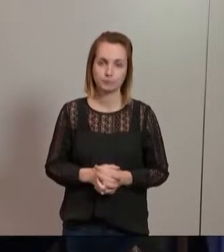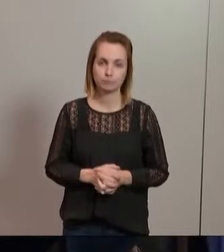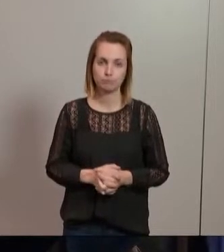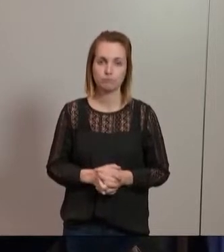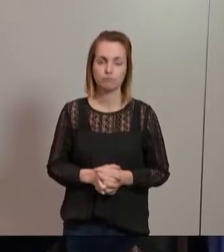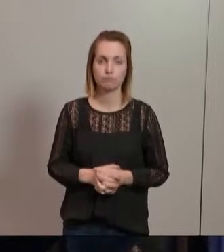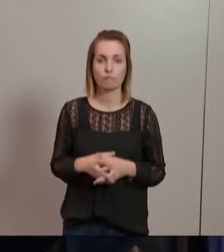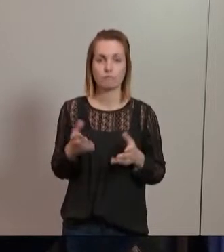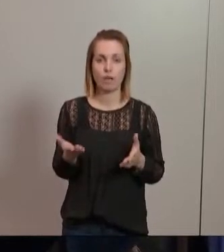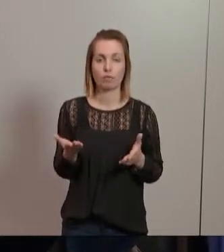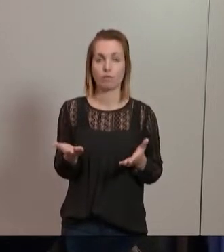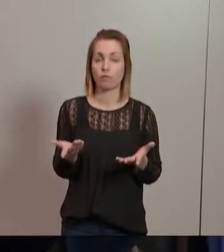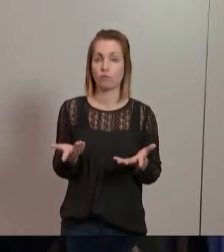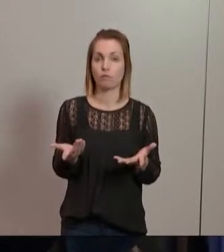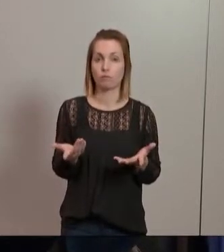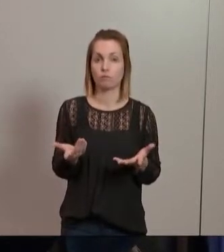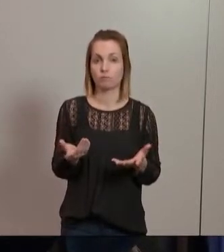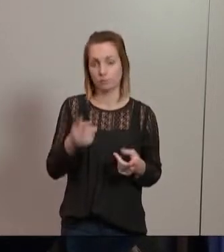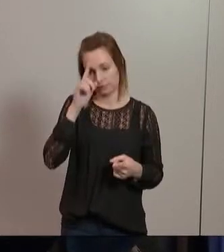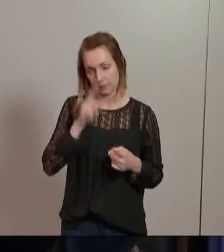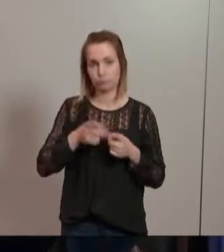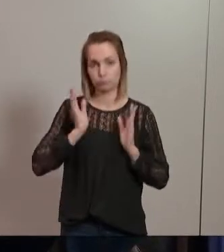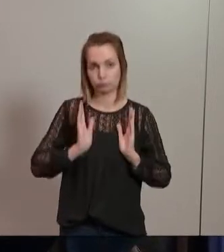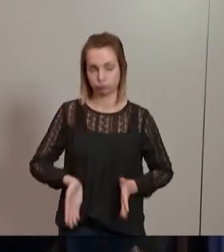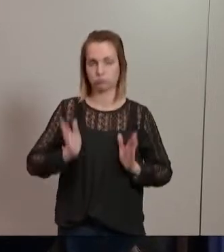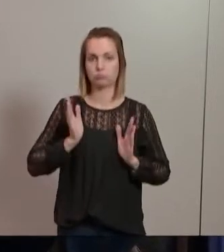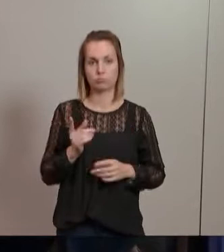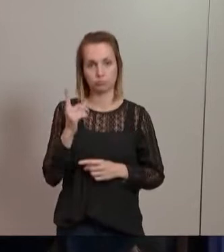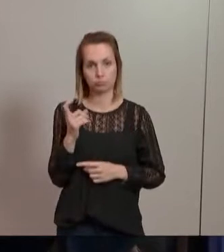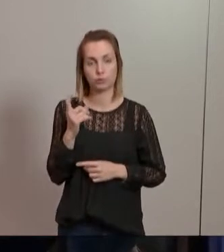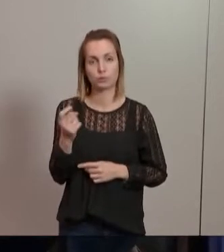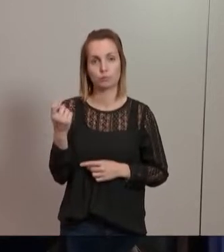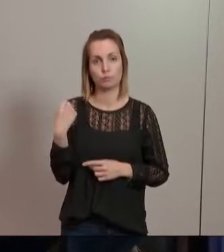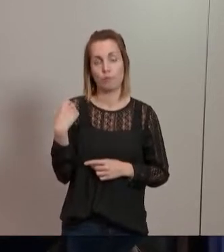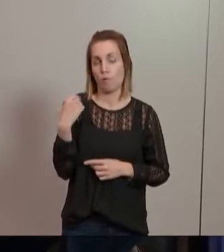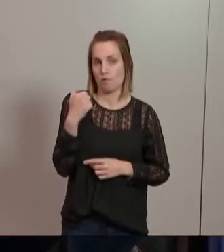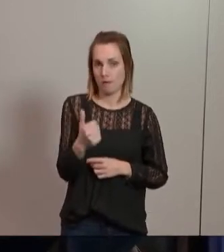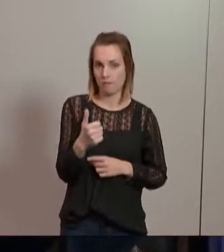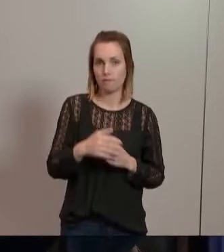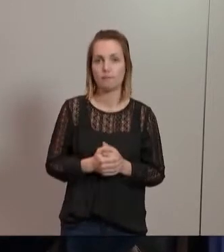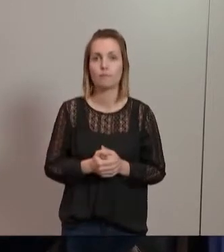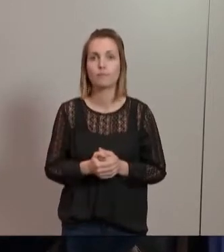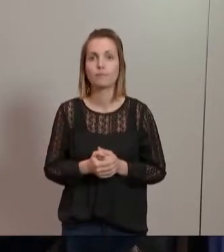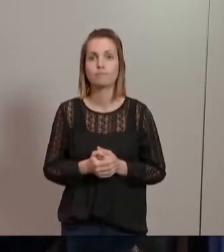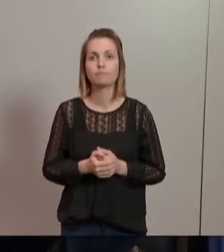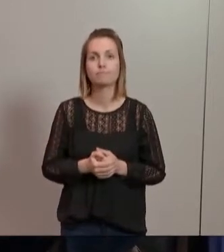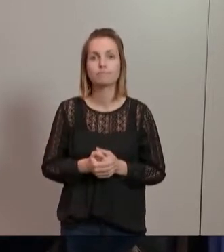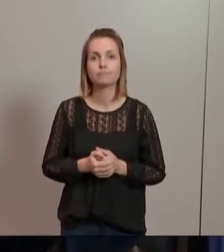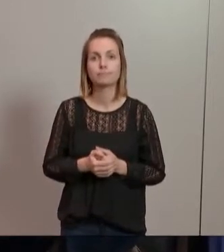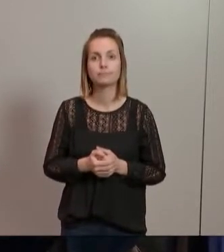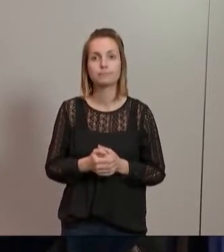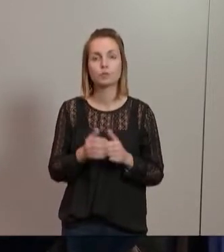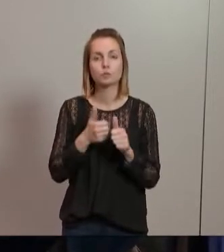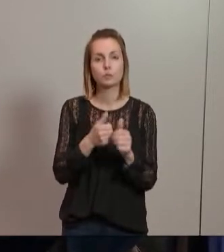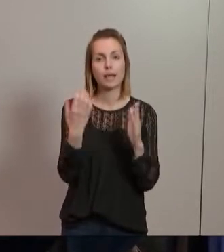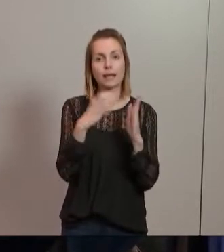Je rentre maintenant dans le cadre des délibérations. Délibération numéro 1. Les décisions prises en